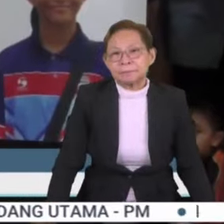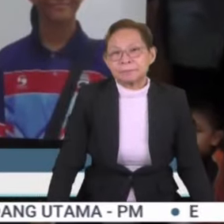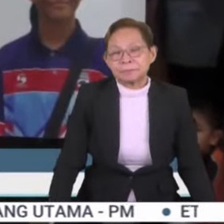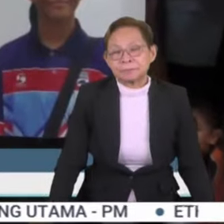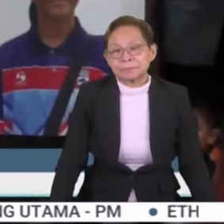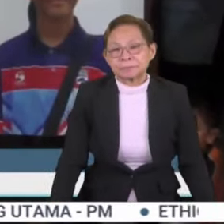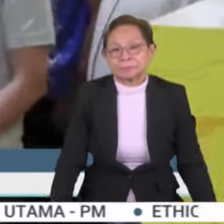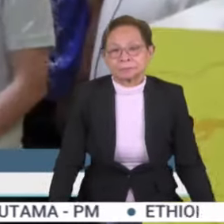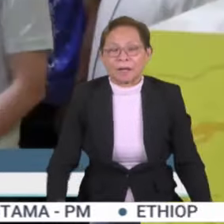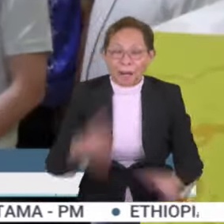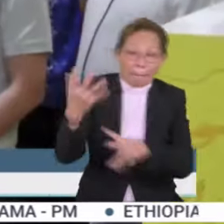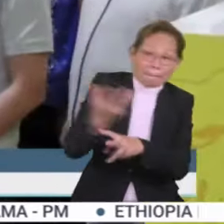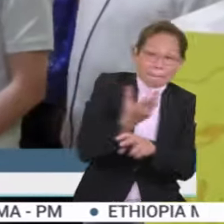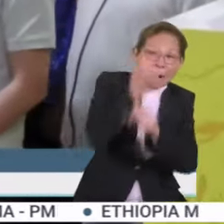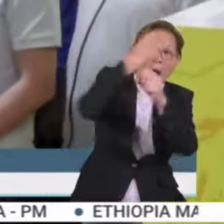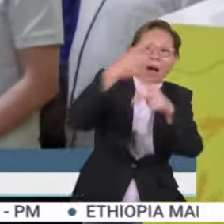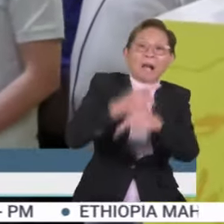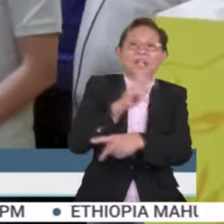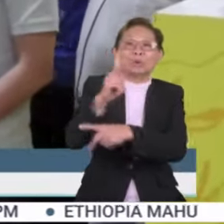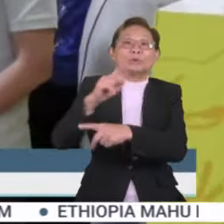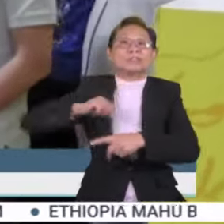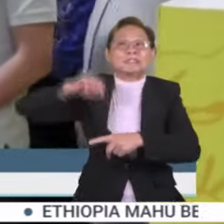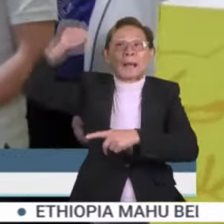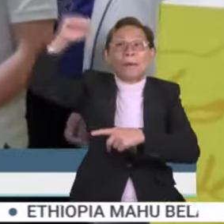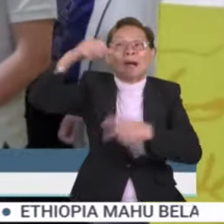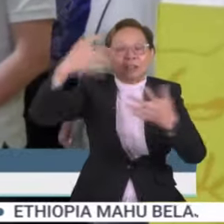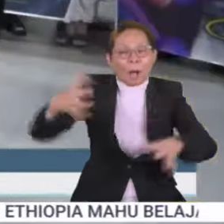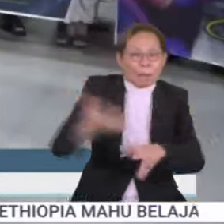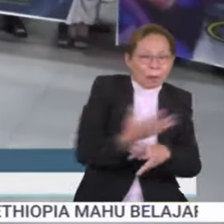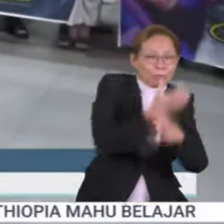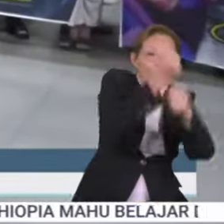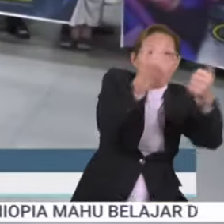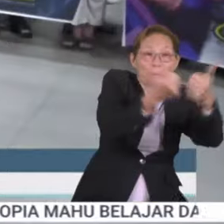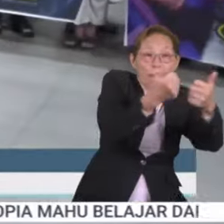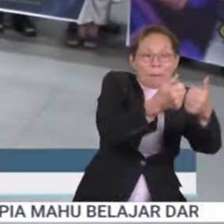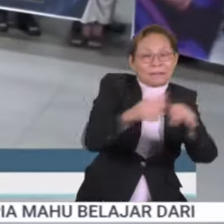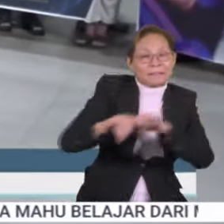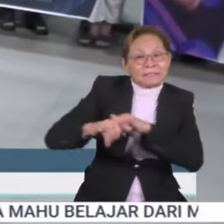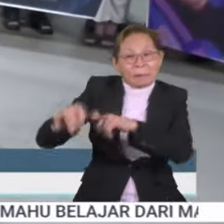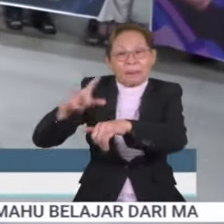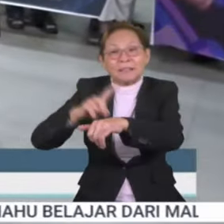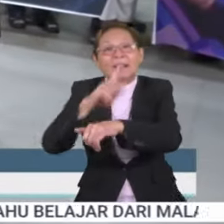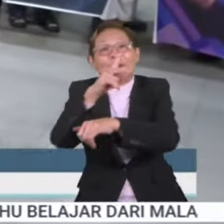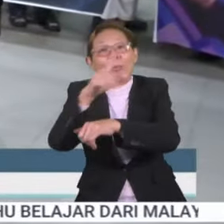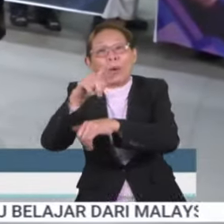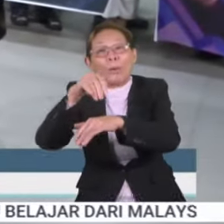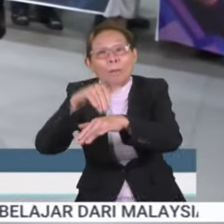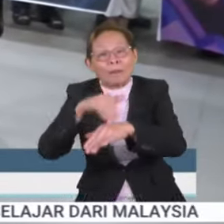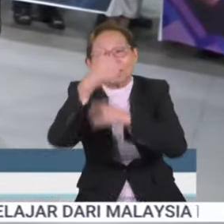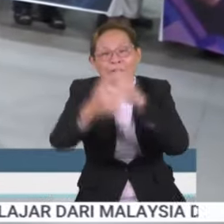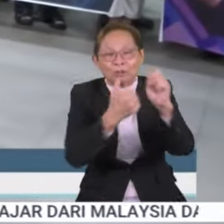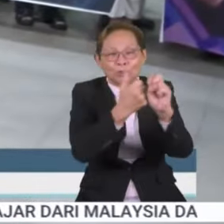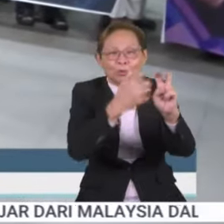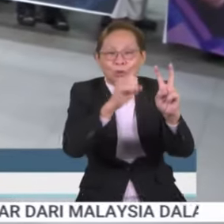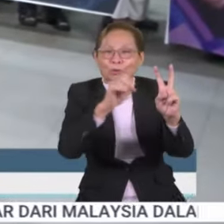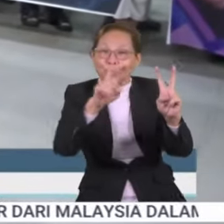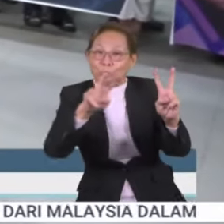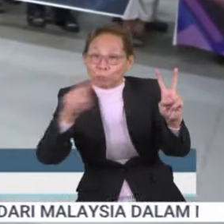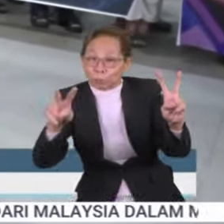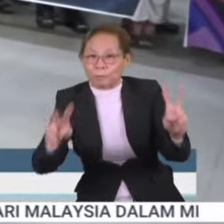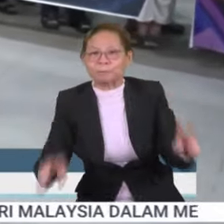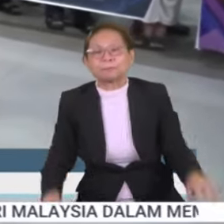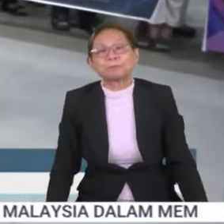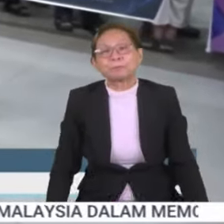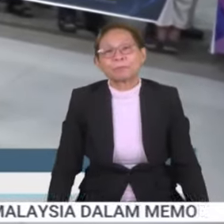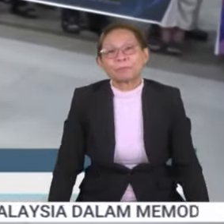Gangsa kemenangan ini adalah kali kedua Sabah selepas menjuarai kejohanan sama di ibu negara pada 2022